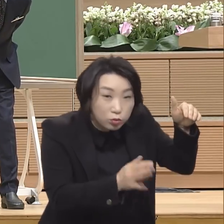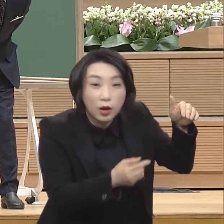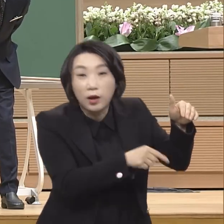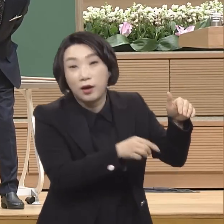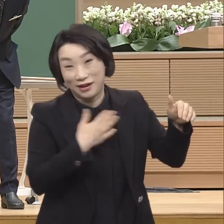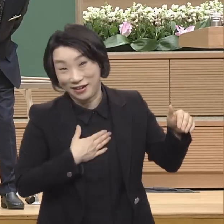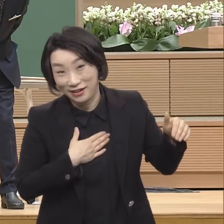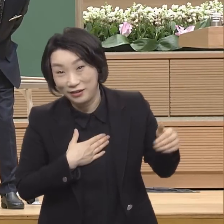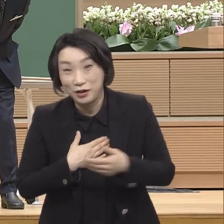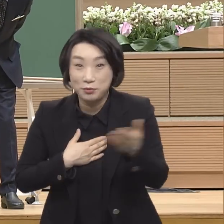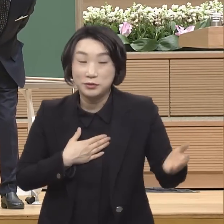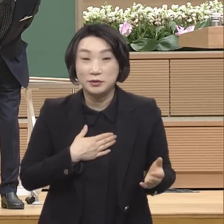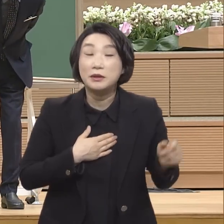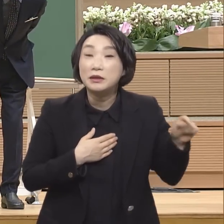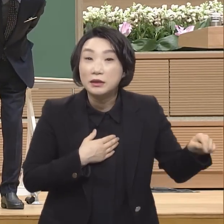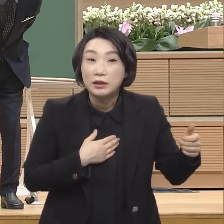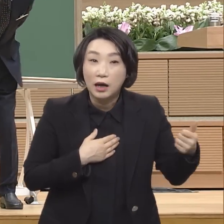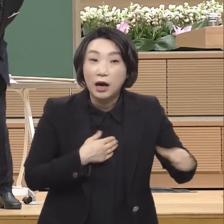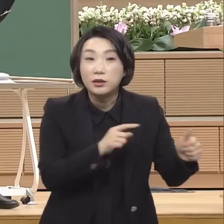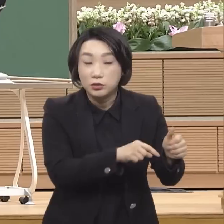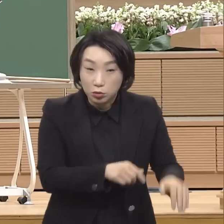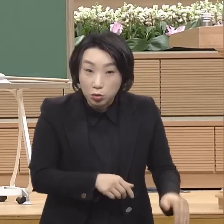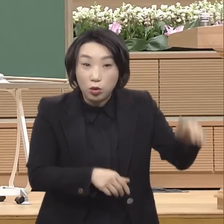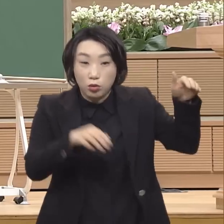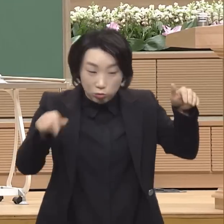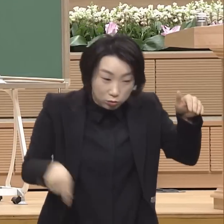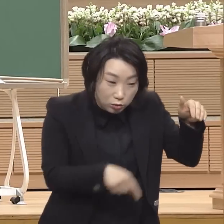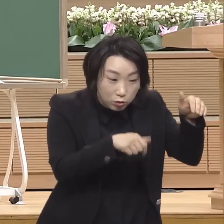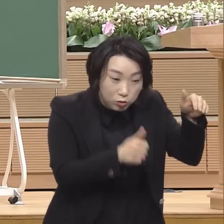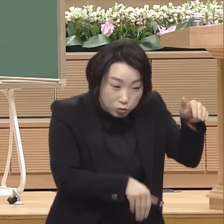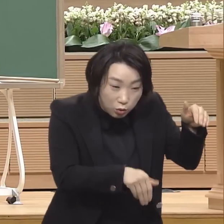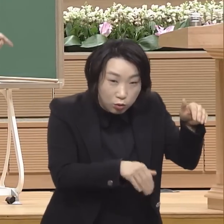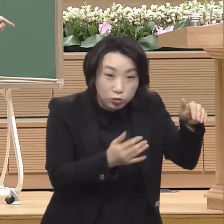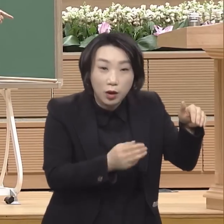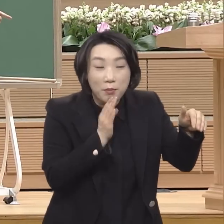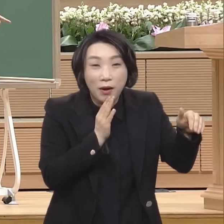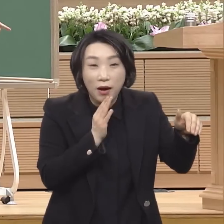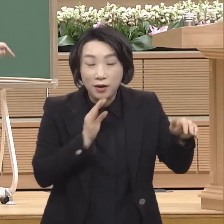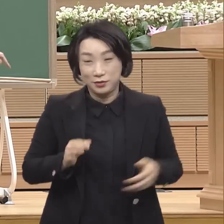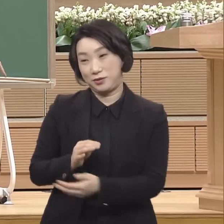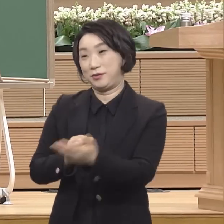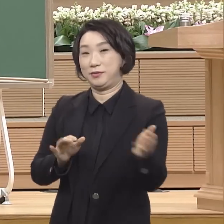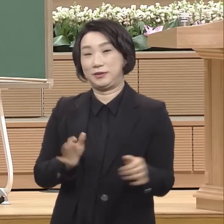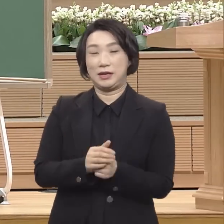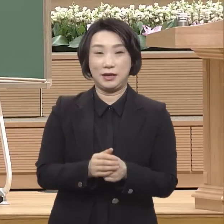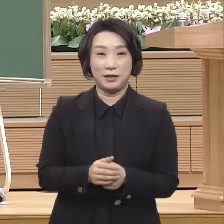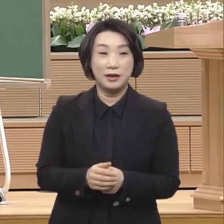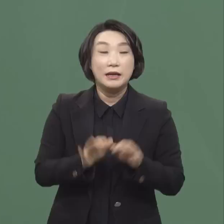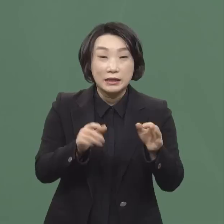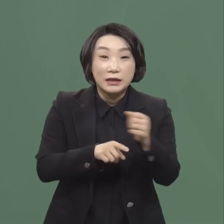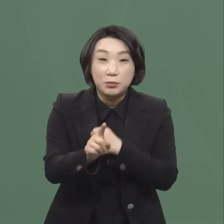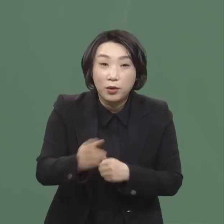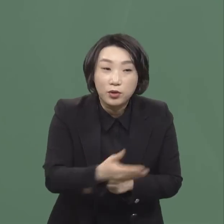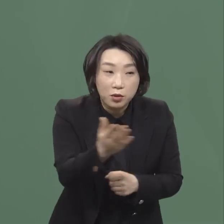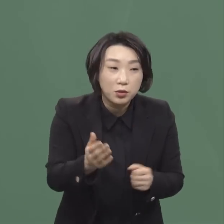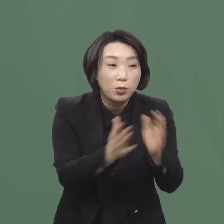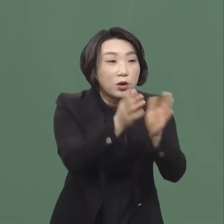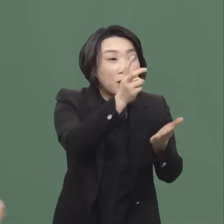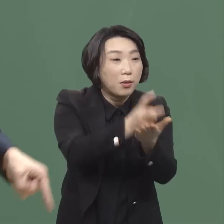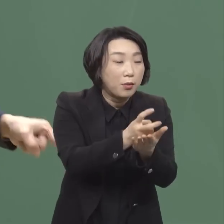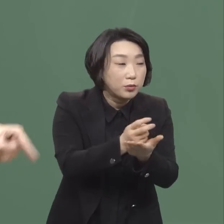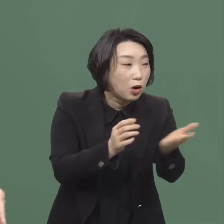됩니까? 상속자의 종이 된다 이 말입니다. 이게 다시 말해서 너는 율법이 어렸을 때는 이것이